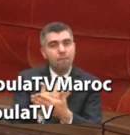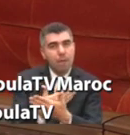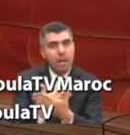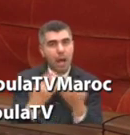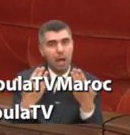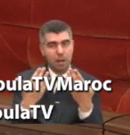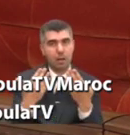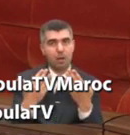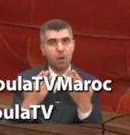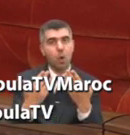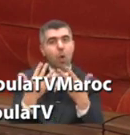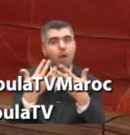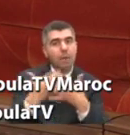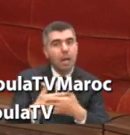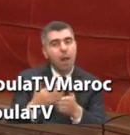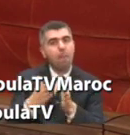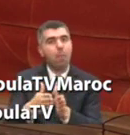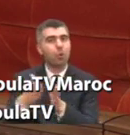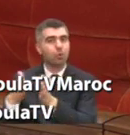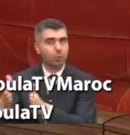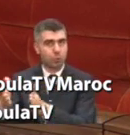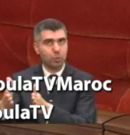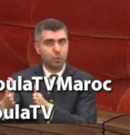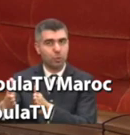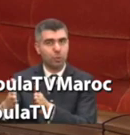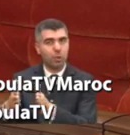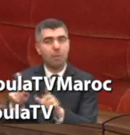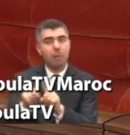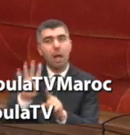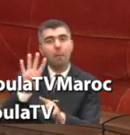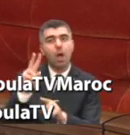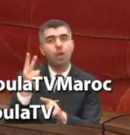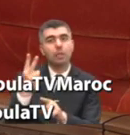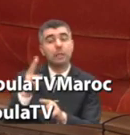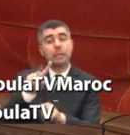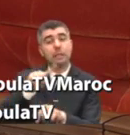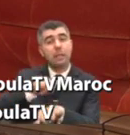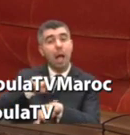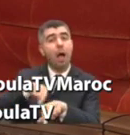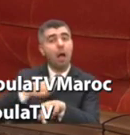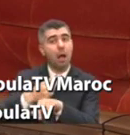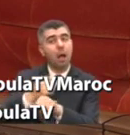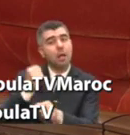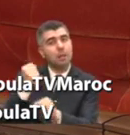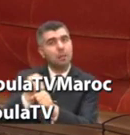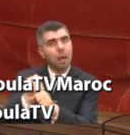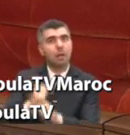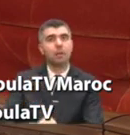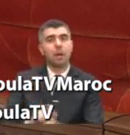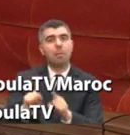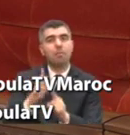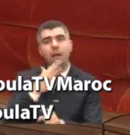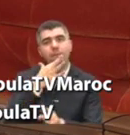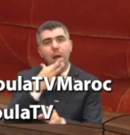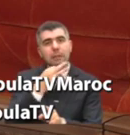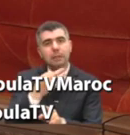كاين 10% ديال المستشفيات اللي تخدمها بمستشفى ديال النهار، يعني 24 ساعه. كذلك تيسير ولوج الاستقبال عبر المصالح